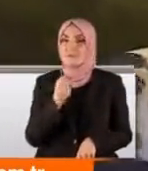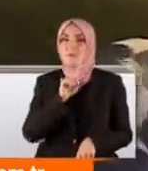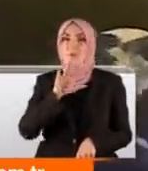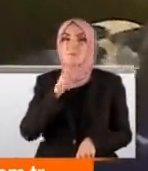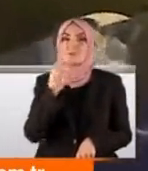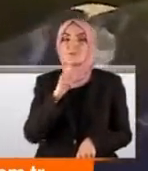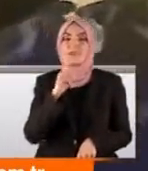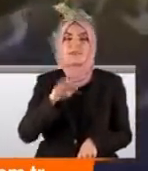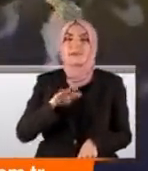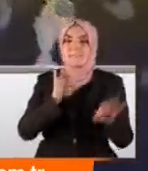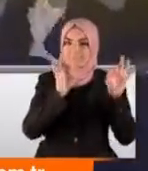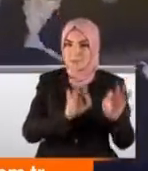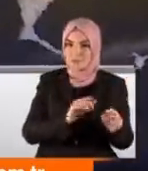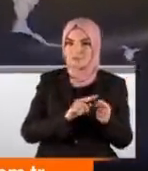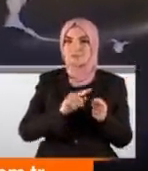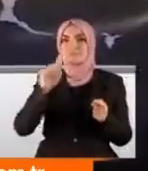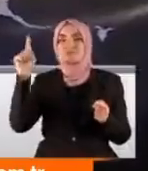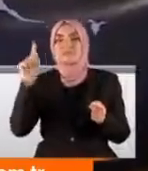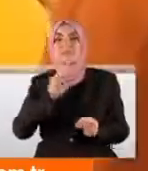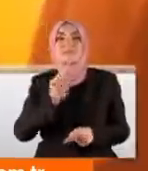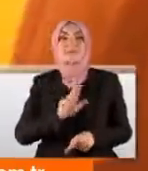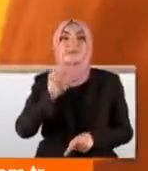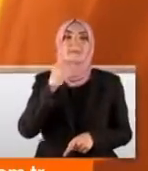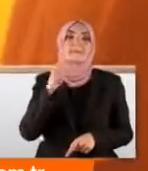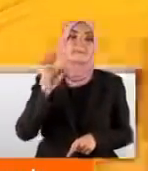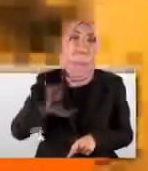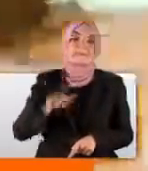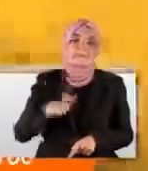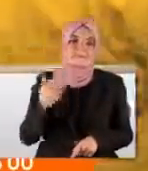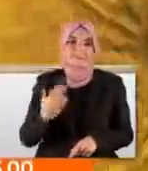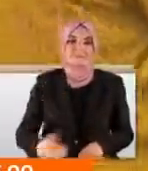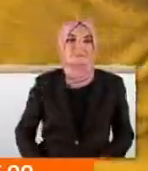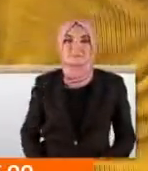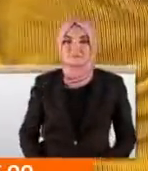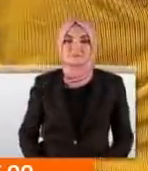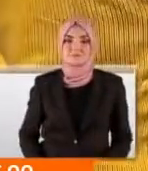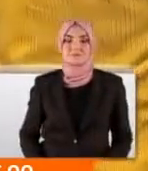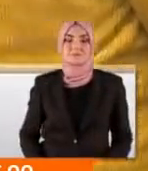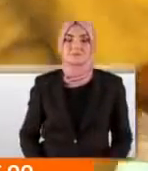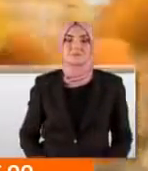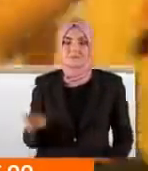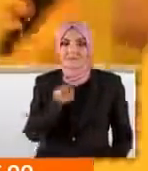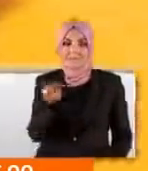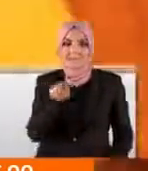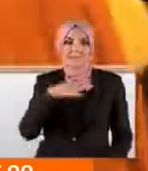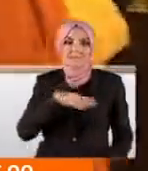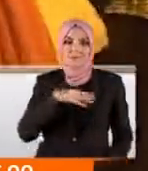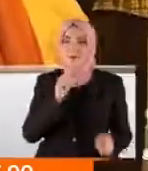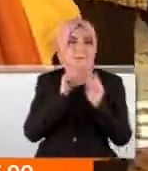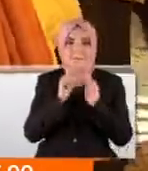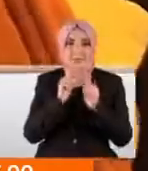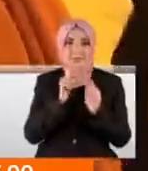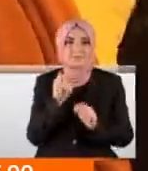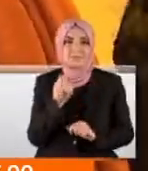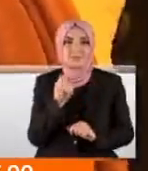liradan başlıyor, 27 bin liraya kadar çıkıyor. Şu ikisini istiyoruz. Tosun. Evet. Ne kadar anlaştınız, ne kadar